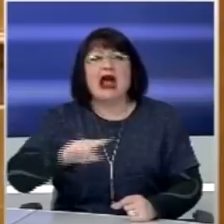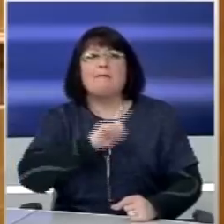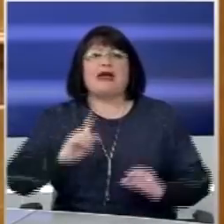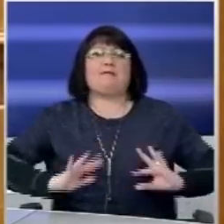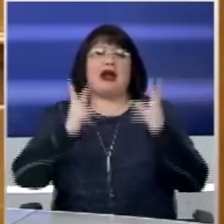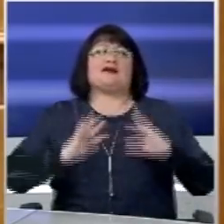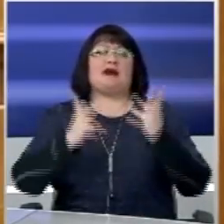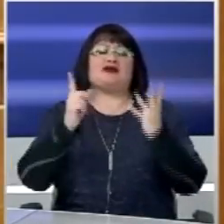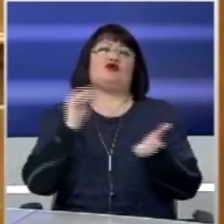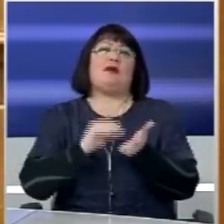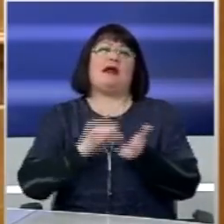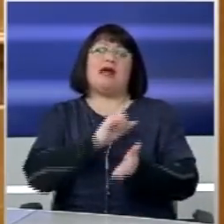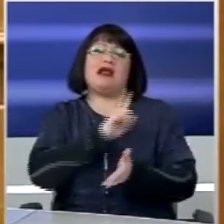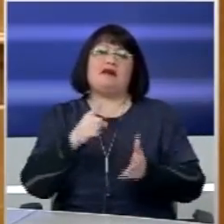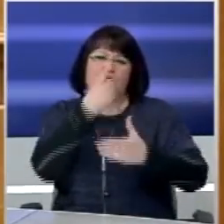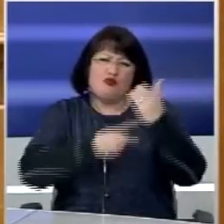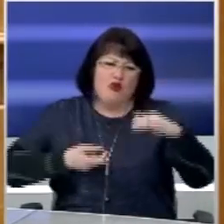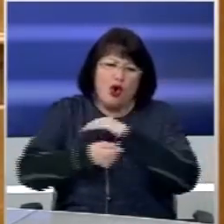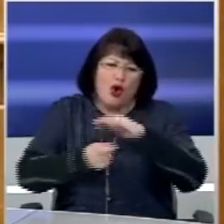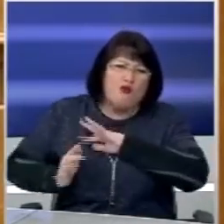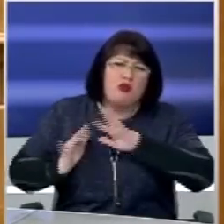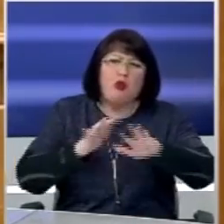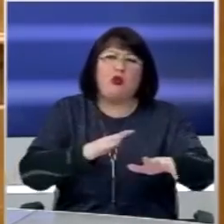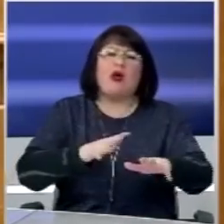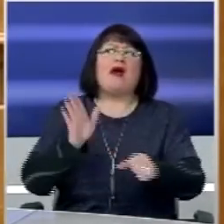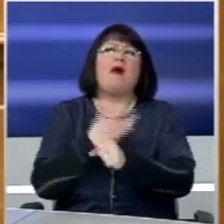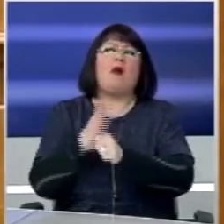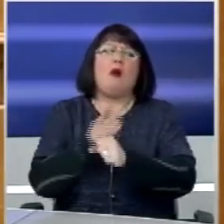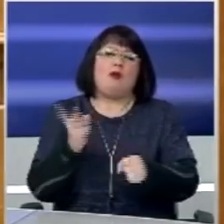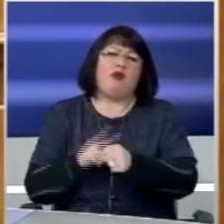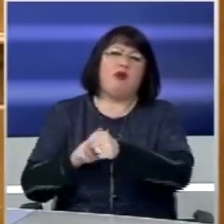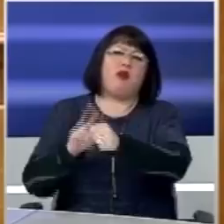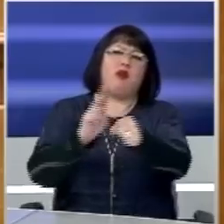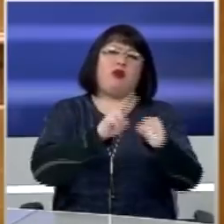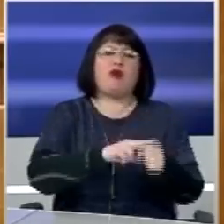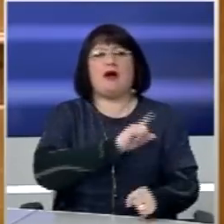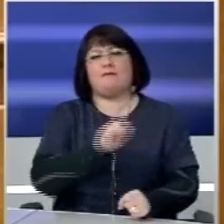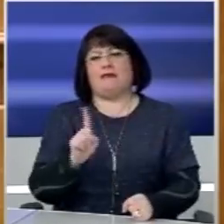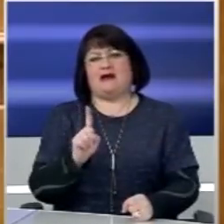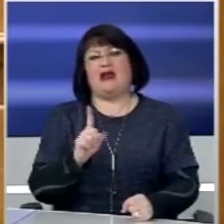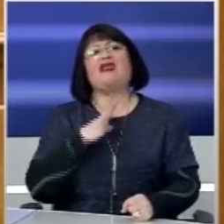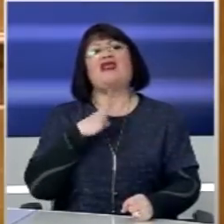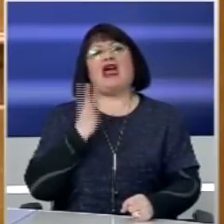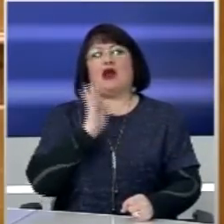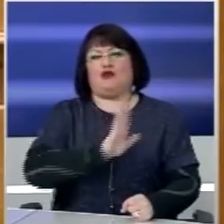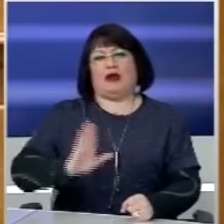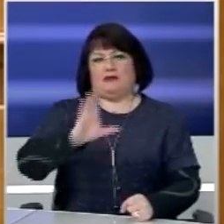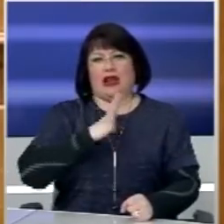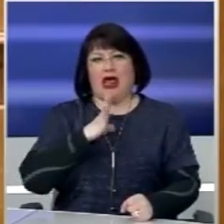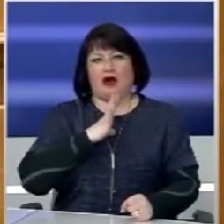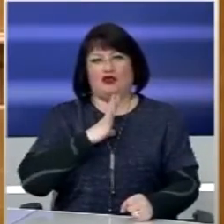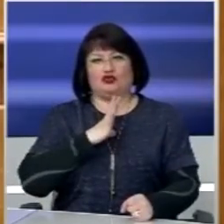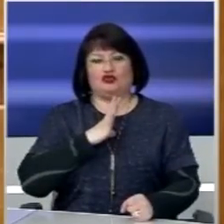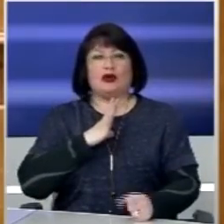πραξικοπήματα, νέες καραβιές προσφύγων, νέα σφαγεία με θύματα και το λαό μας και όλους τους γειτονικούς λαούς.